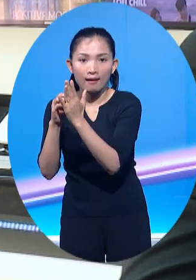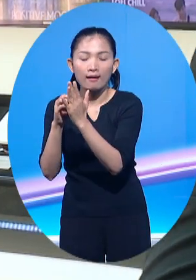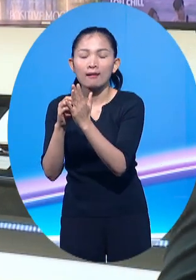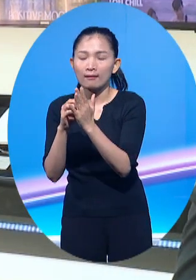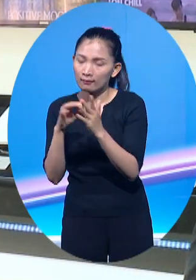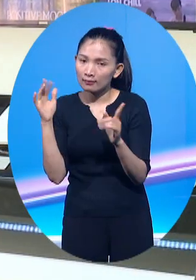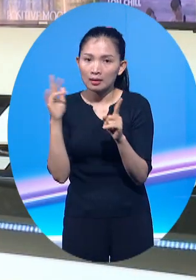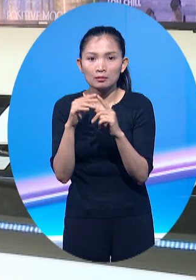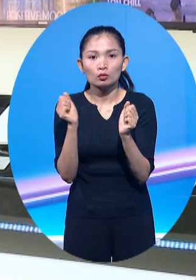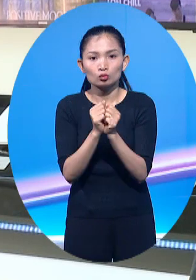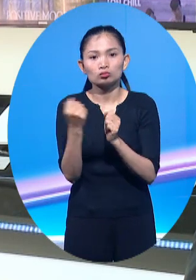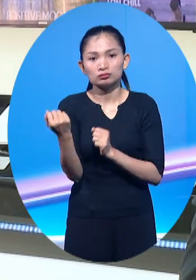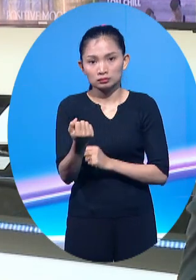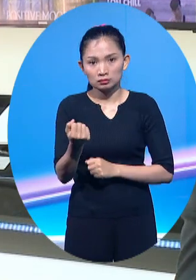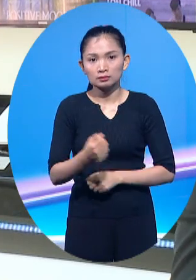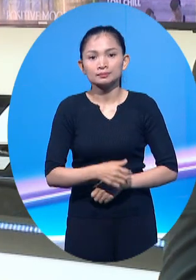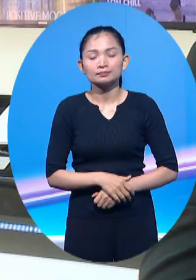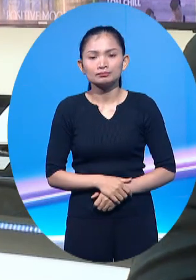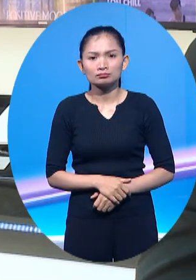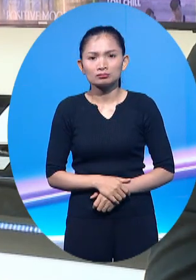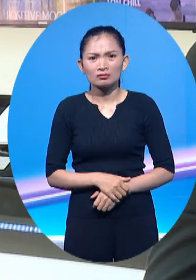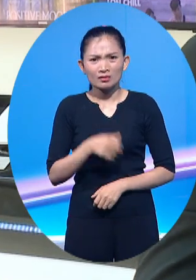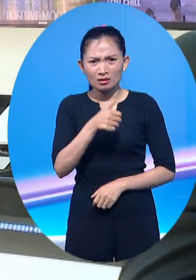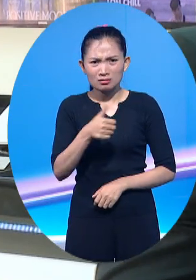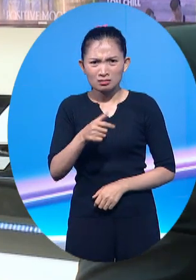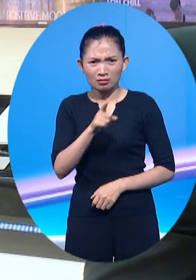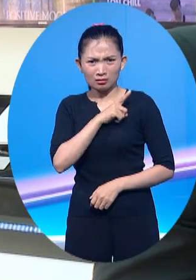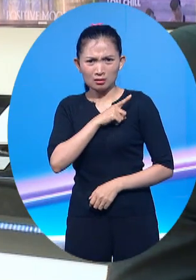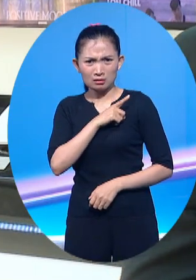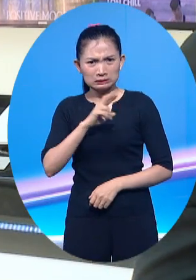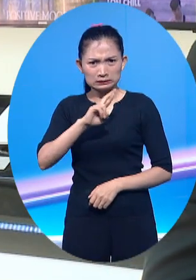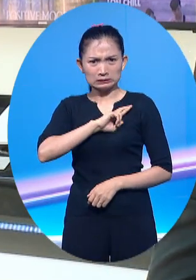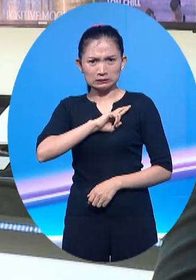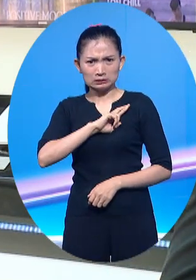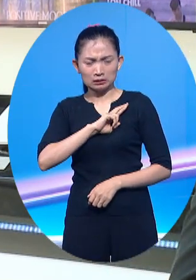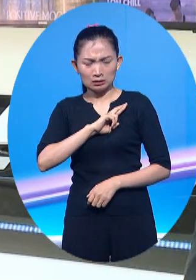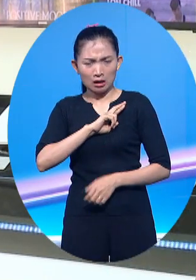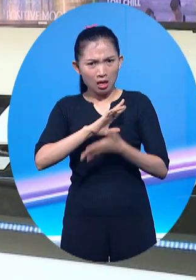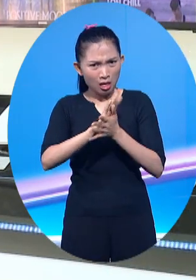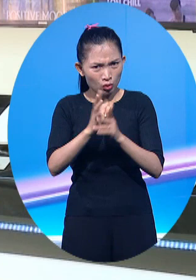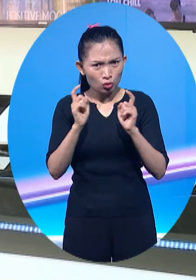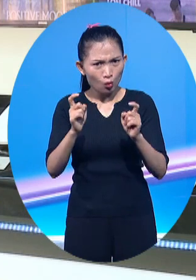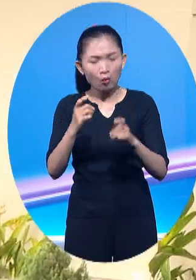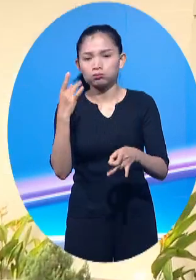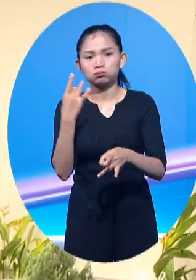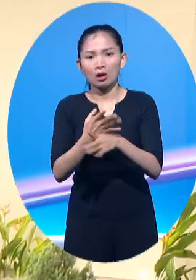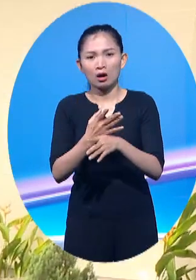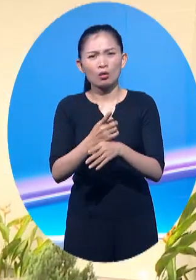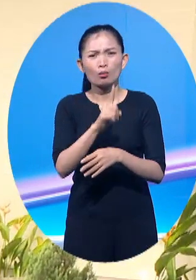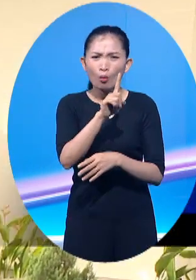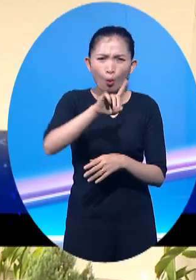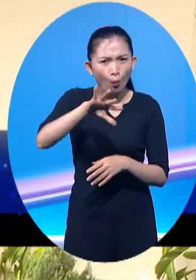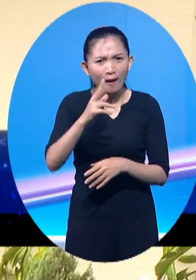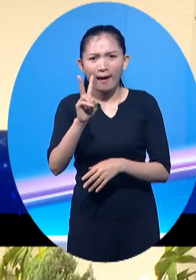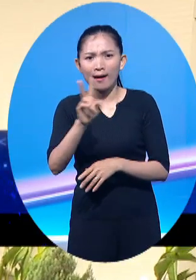gia cho một cái hộ liên gia. Vì thế là mọi người không cần phải đầu tư một cái hệ thống từ A đến Z mà chỉ cần một vài thiết bị thôi. Tại Việt